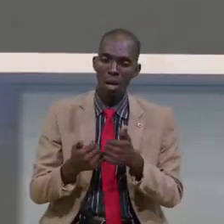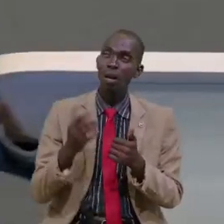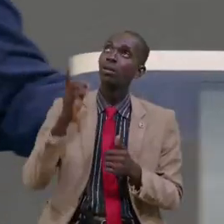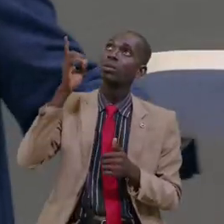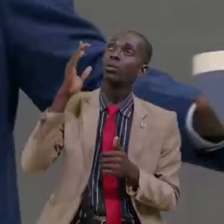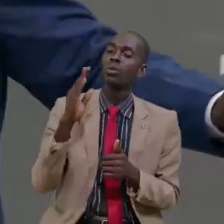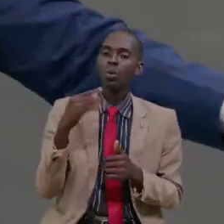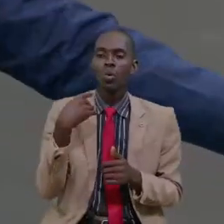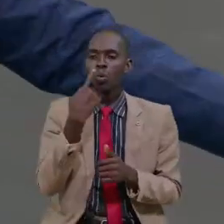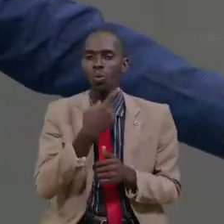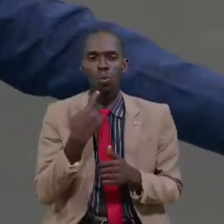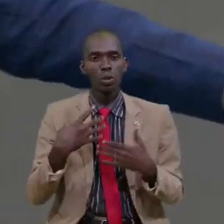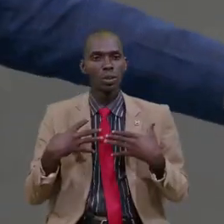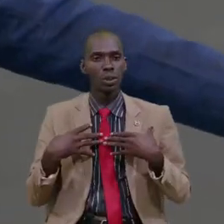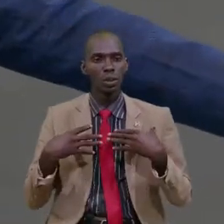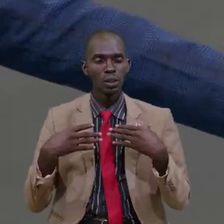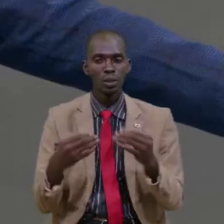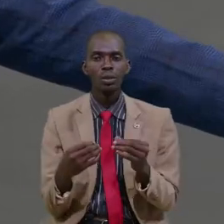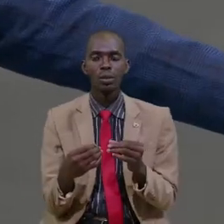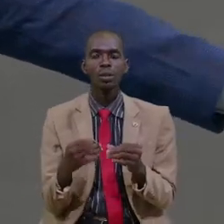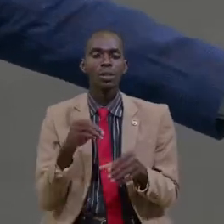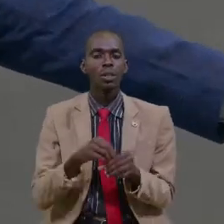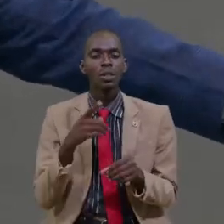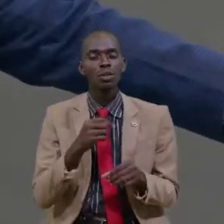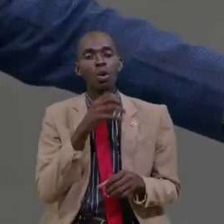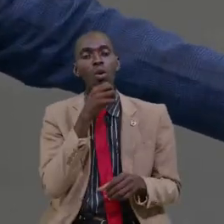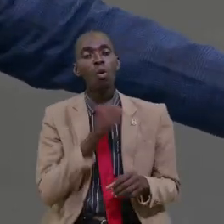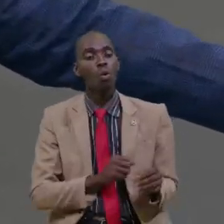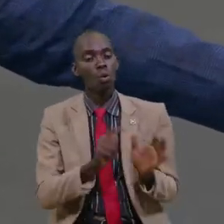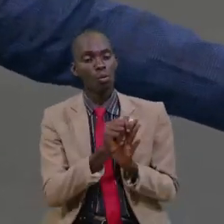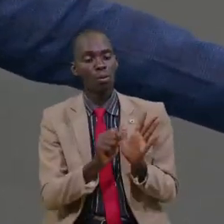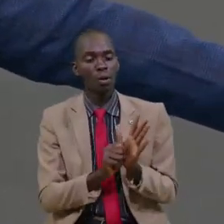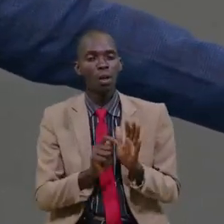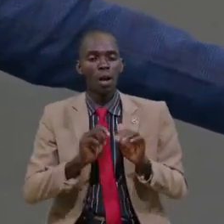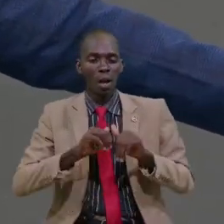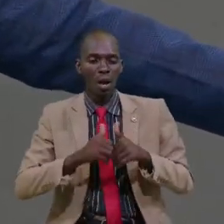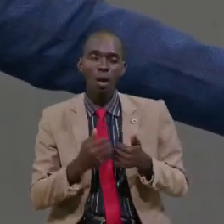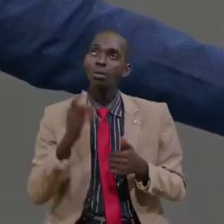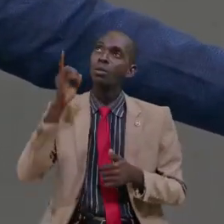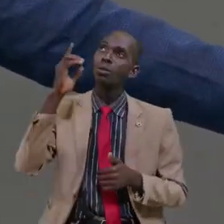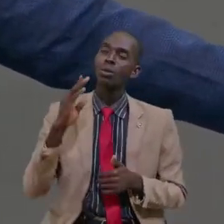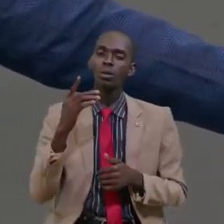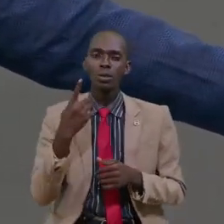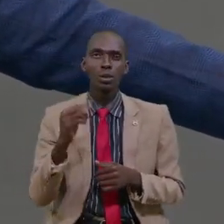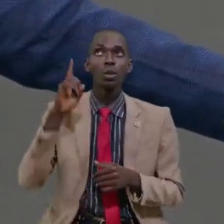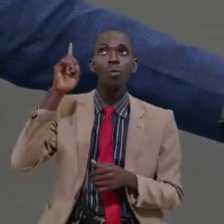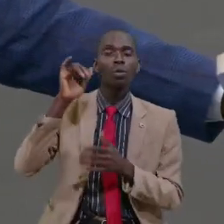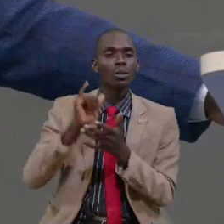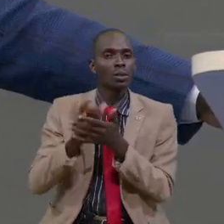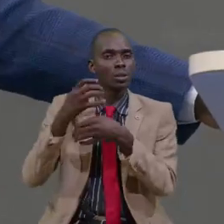comment Dieu, qui a guéri dans l'Ancien Testament, Dieu,